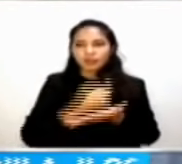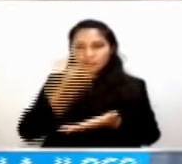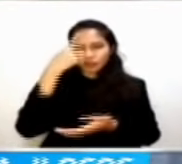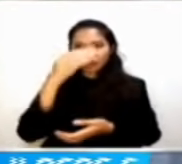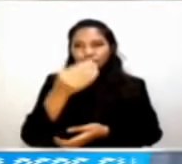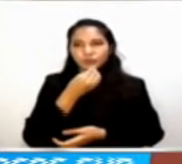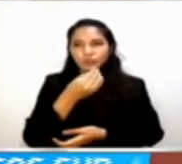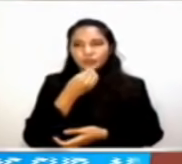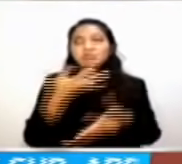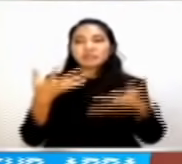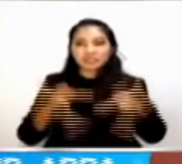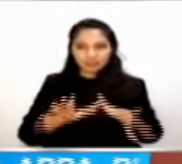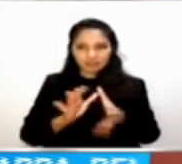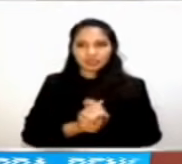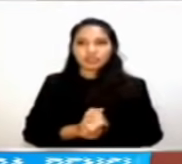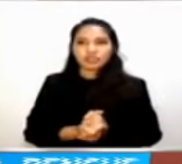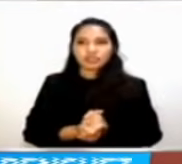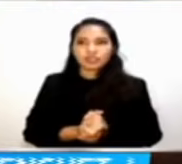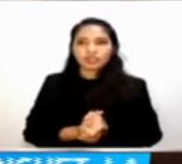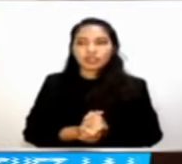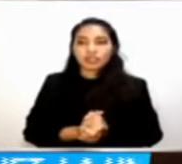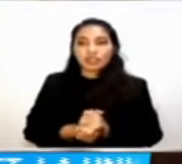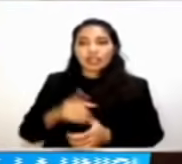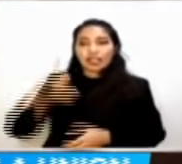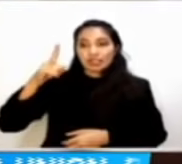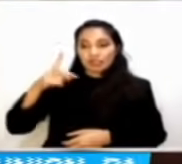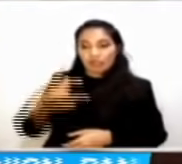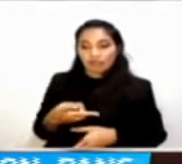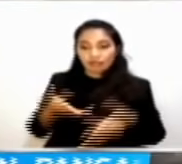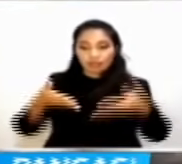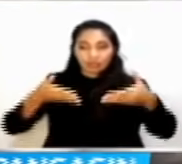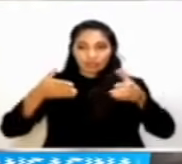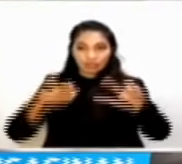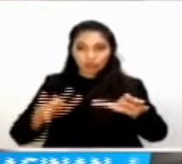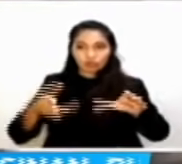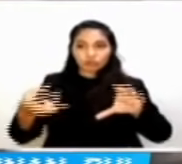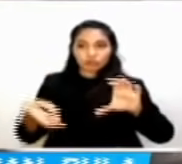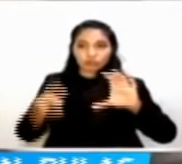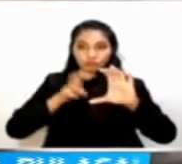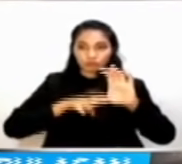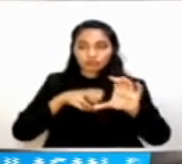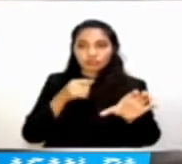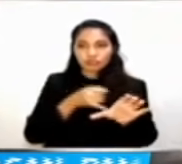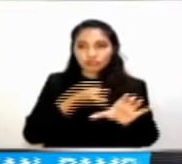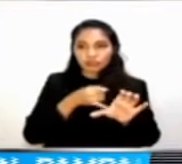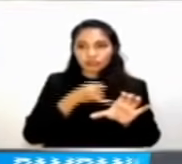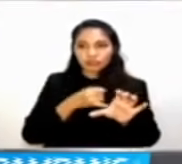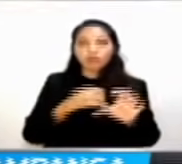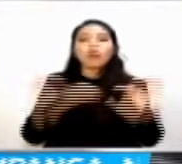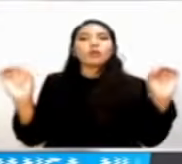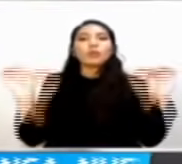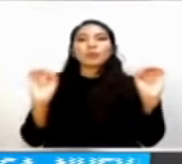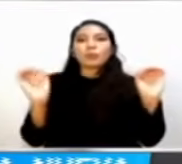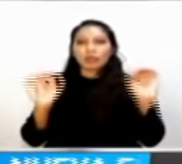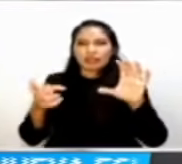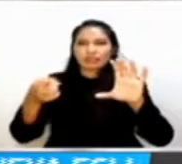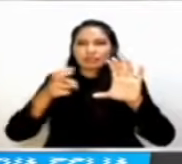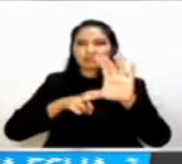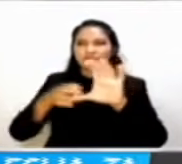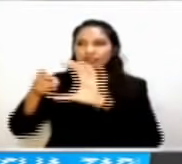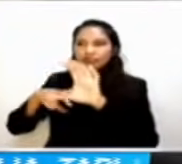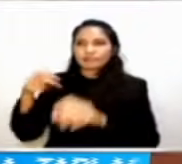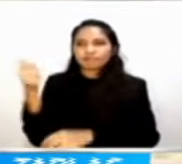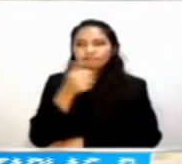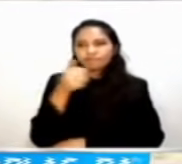sa kalahati lang ng kapasidad ng jeepnya ang pinapayagang sakay, wala na rin pasaherong makuha kapag papalapit na ang